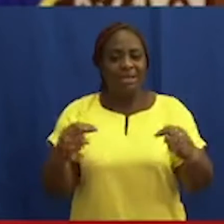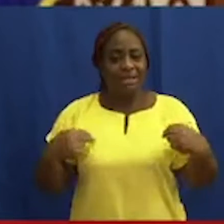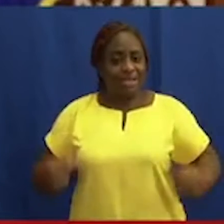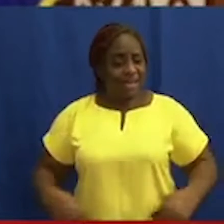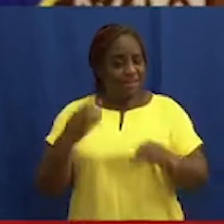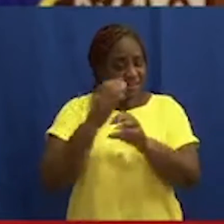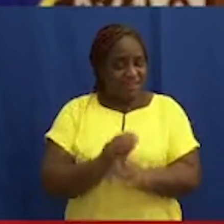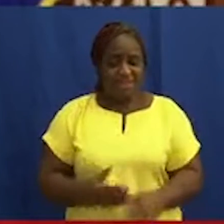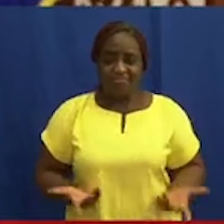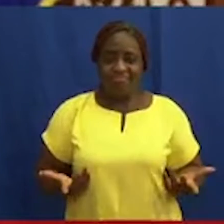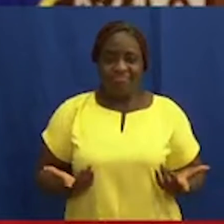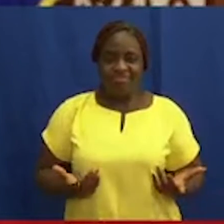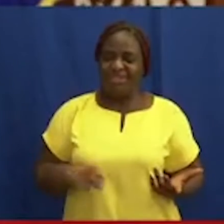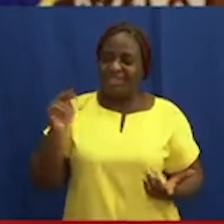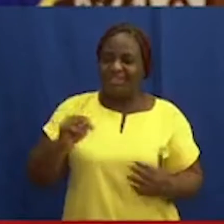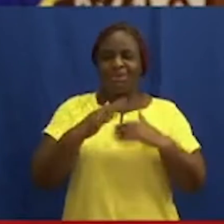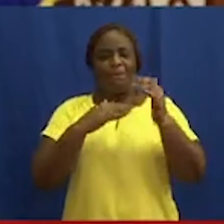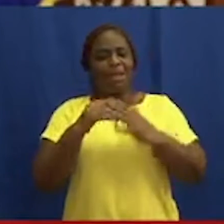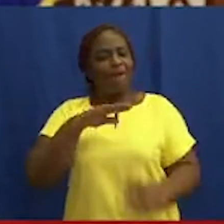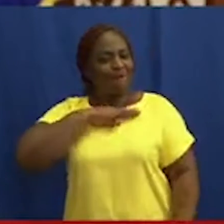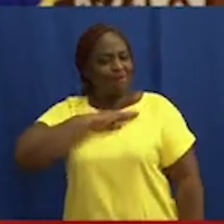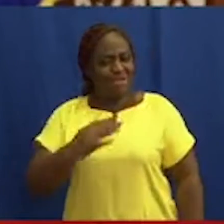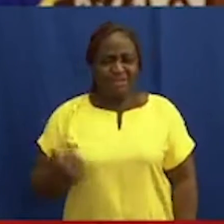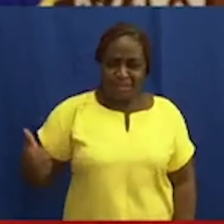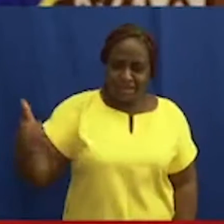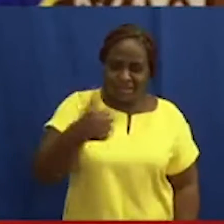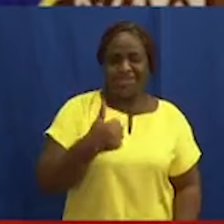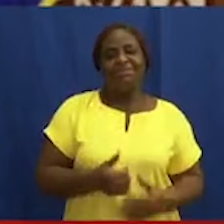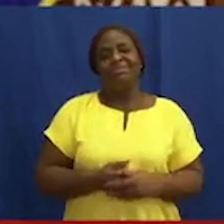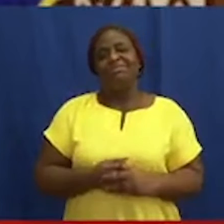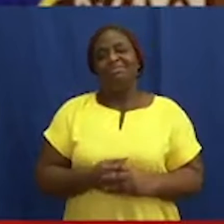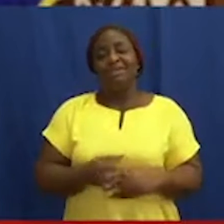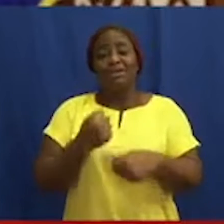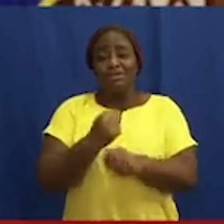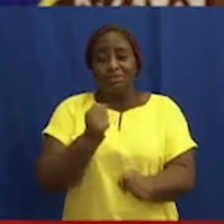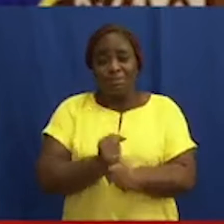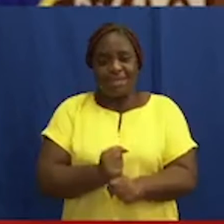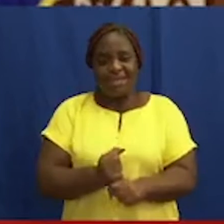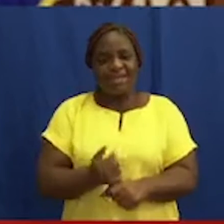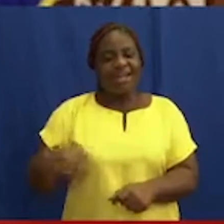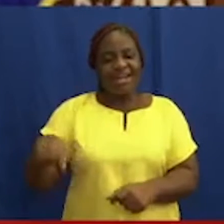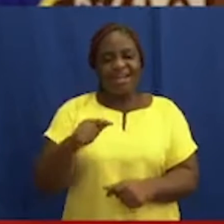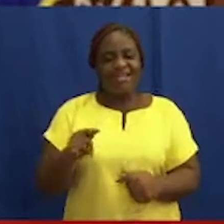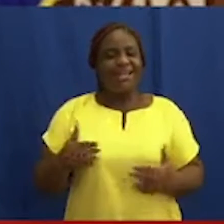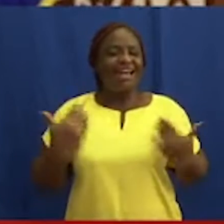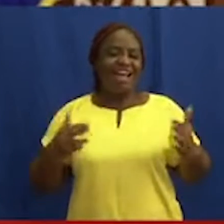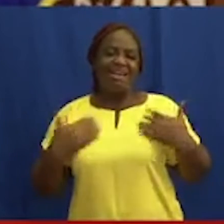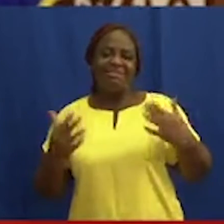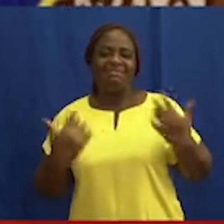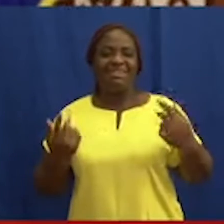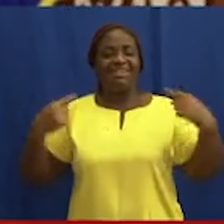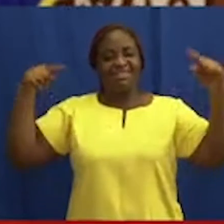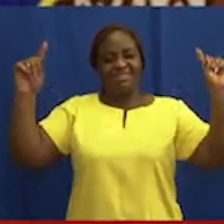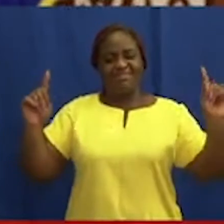gundumomi da sauran su wanda aka nada a cikin shekarar 2023 da ke zuwan nan sannan kuma muna kokari